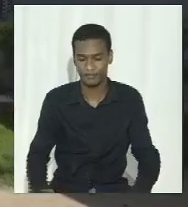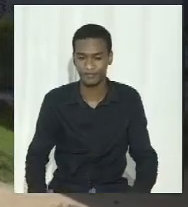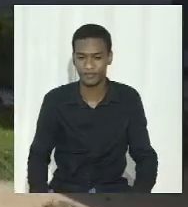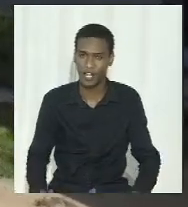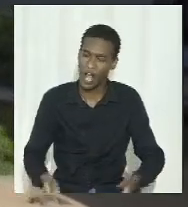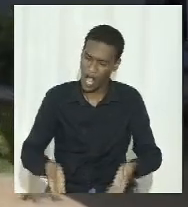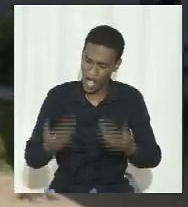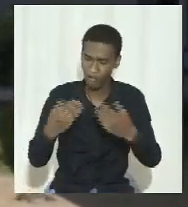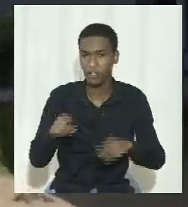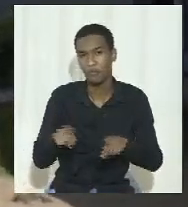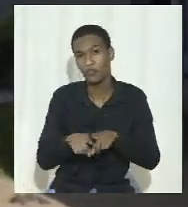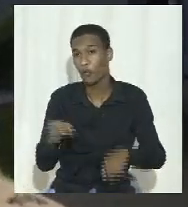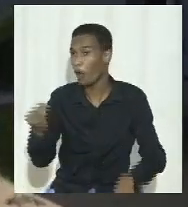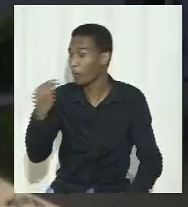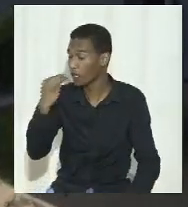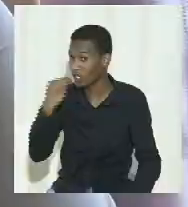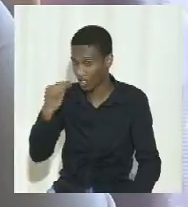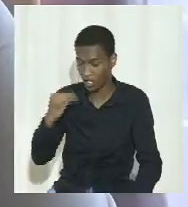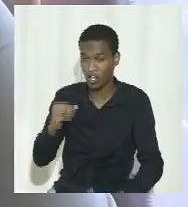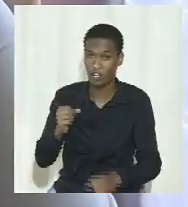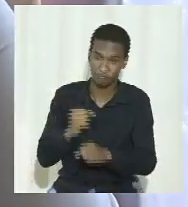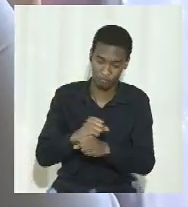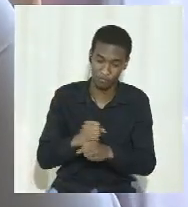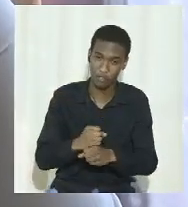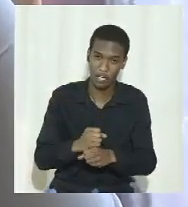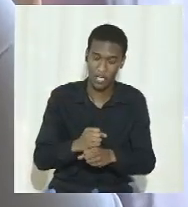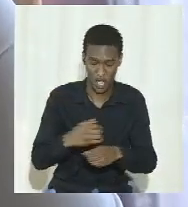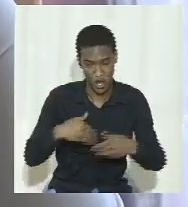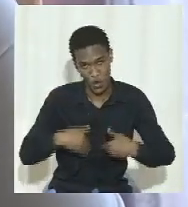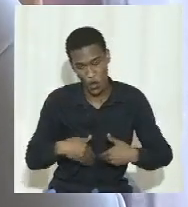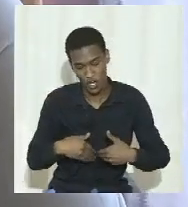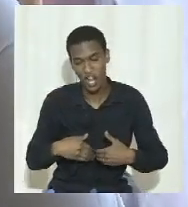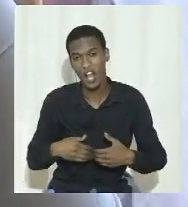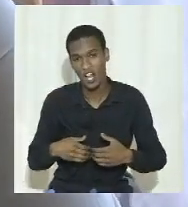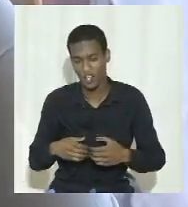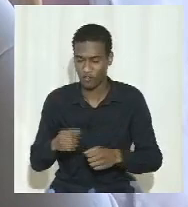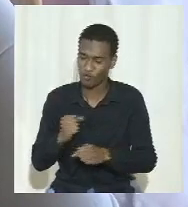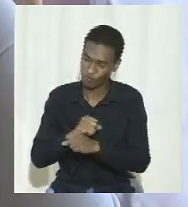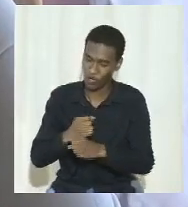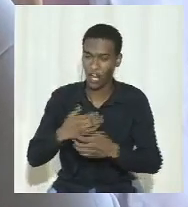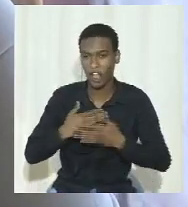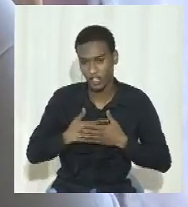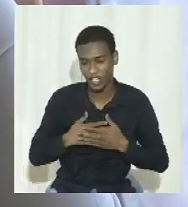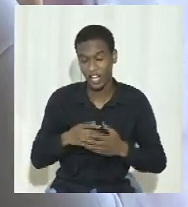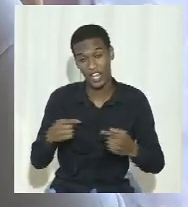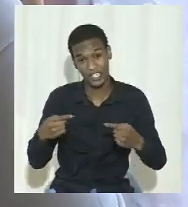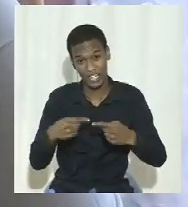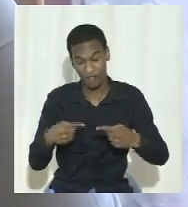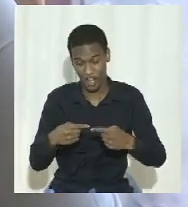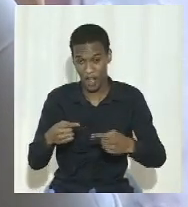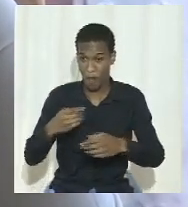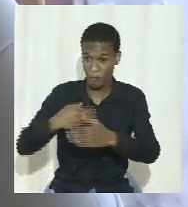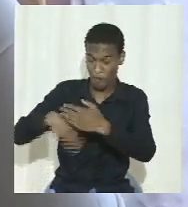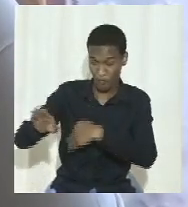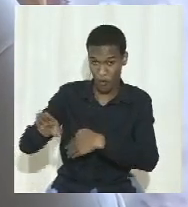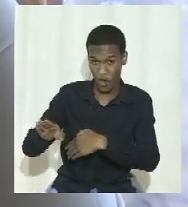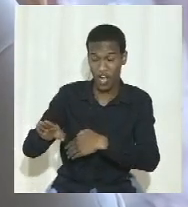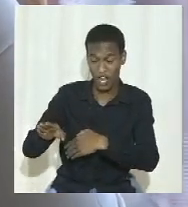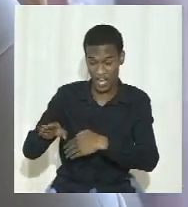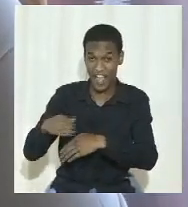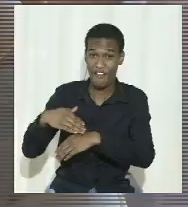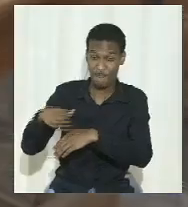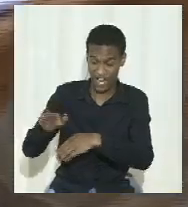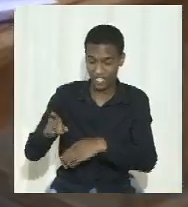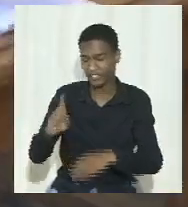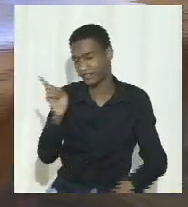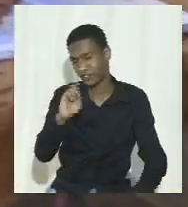mihinana gote izy any anaty salle raha tiany izany fa tsy mivoaka eny an-tokotany izany izy mba hialana amin'ilay fitangoronan'ny